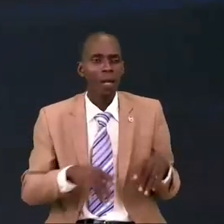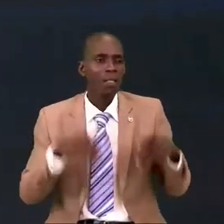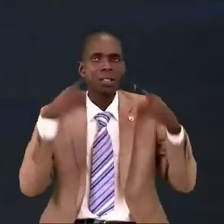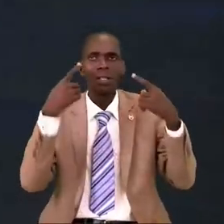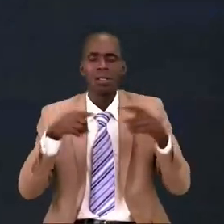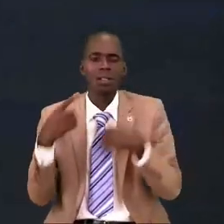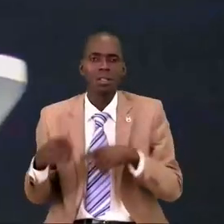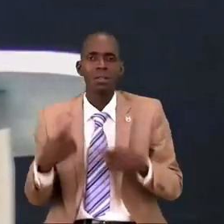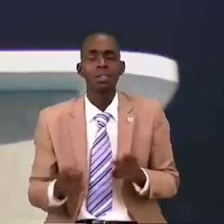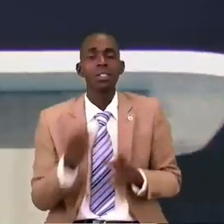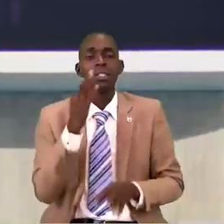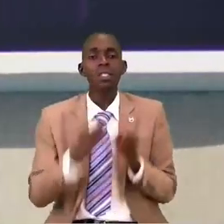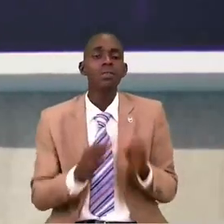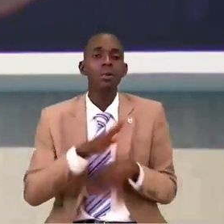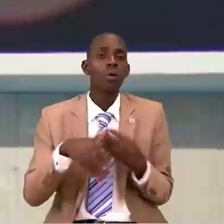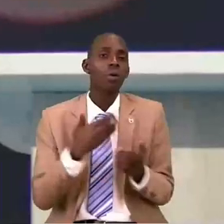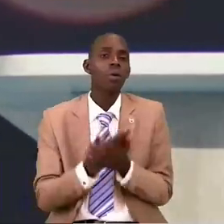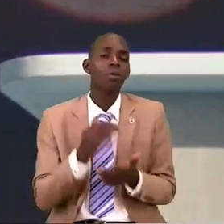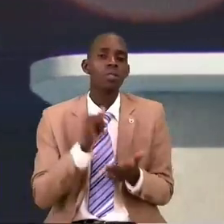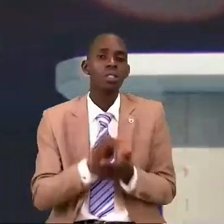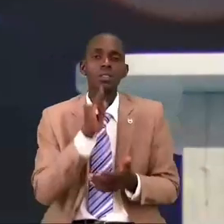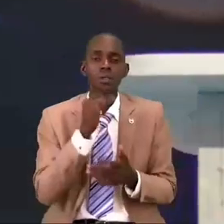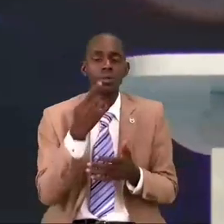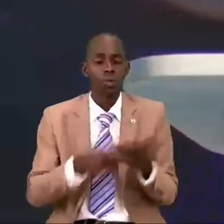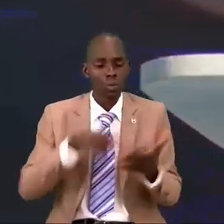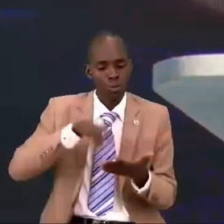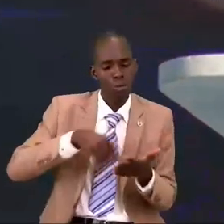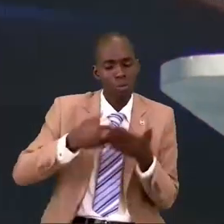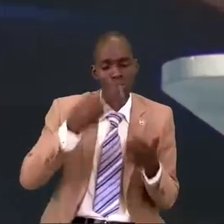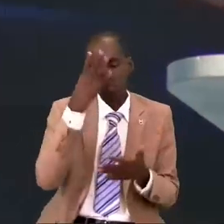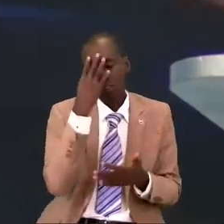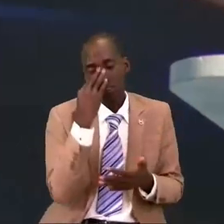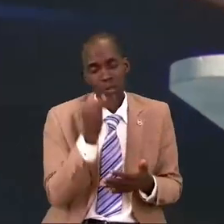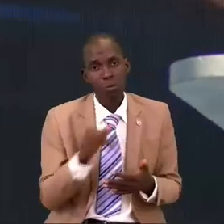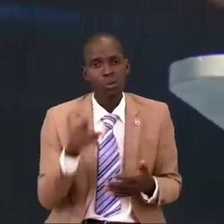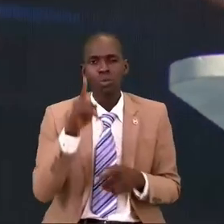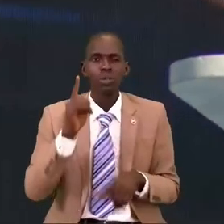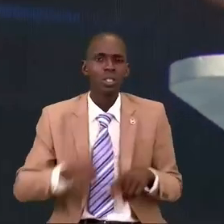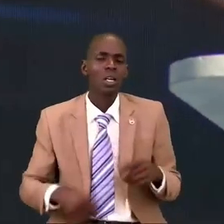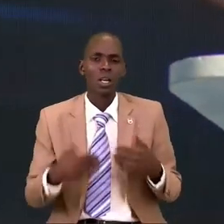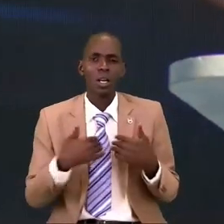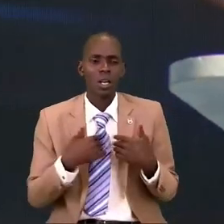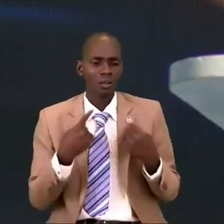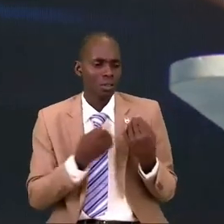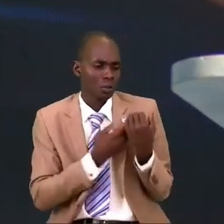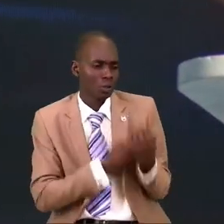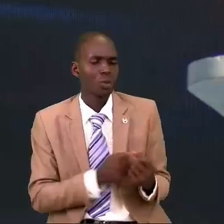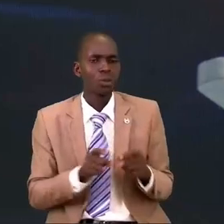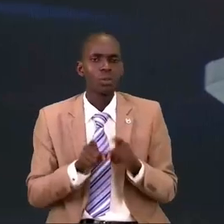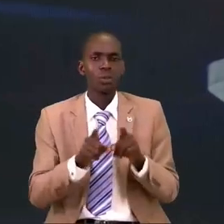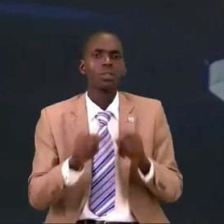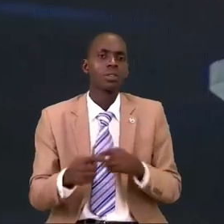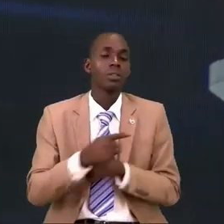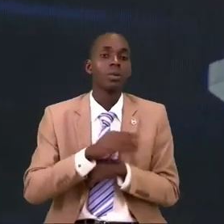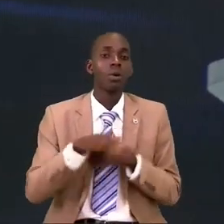n'est pas possible que tu aies le courage si au cours de la journée, tout ce que tu vois et tout cela avec qui tu discutes, c'est ceux-là